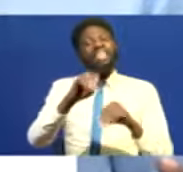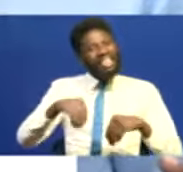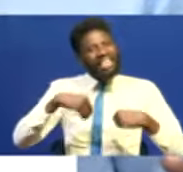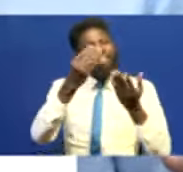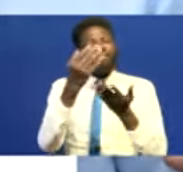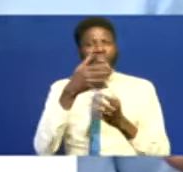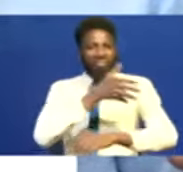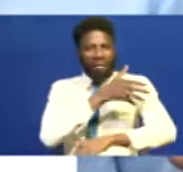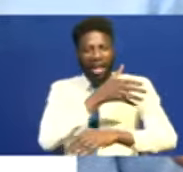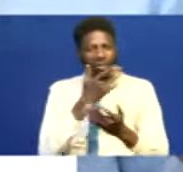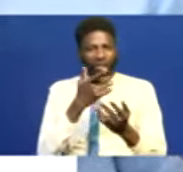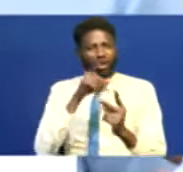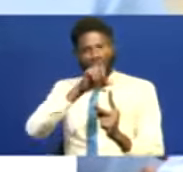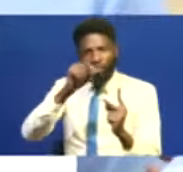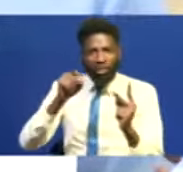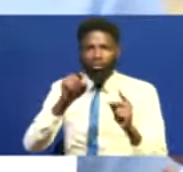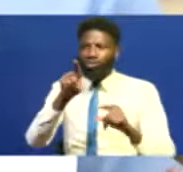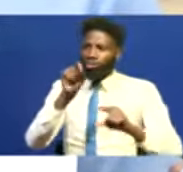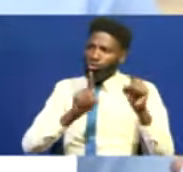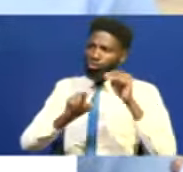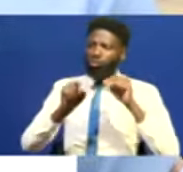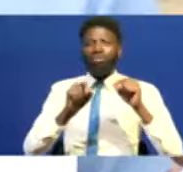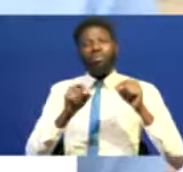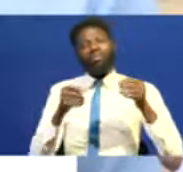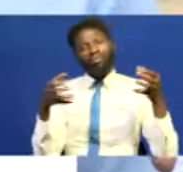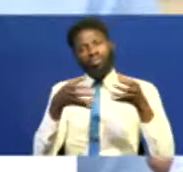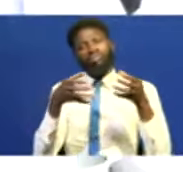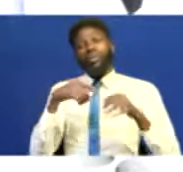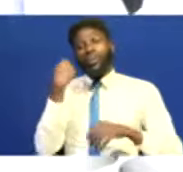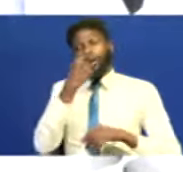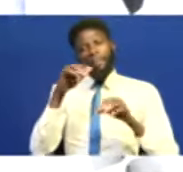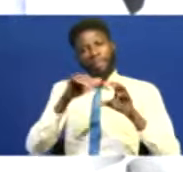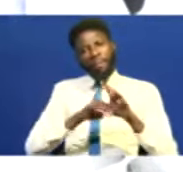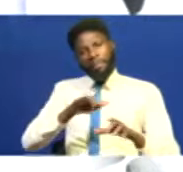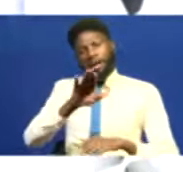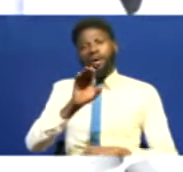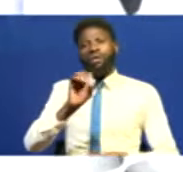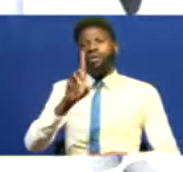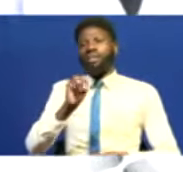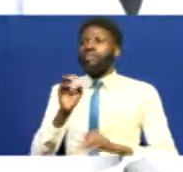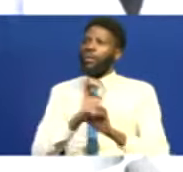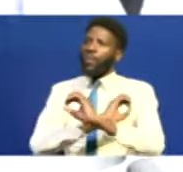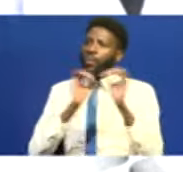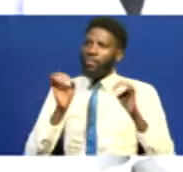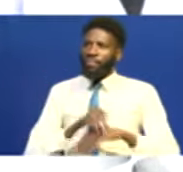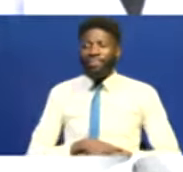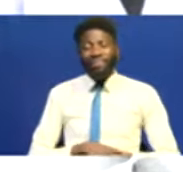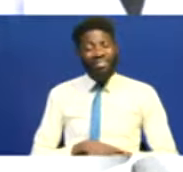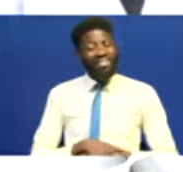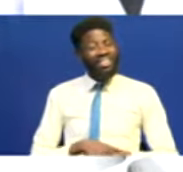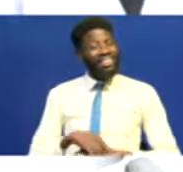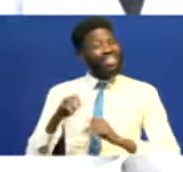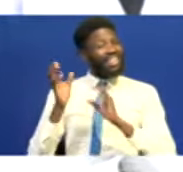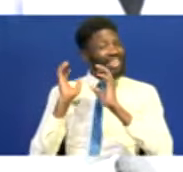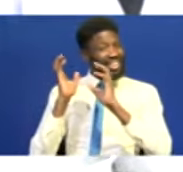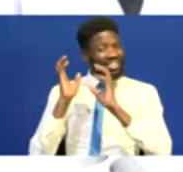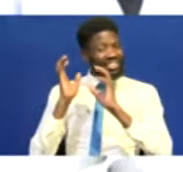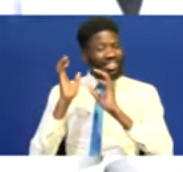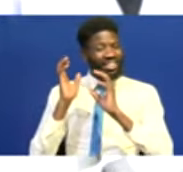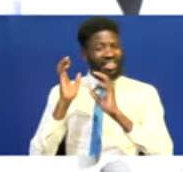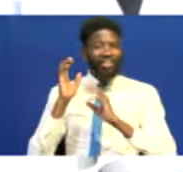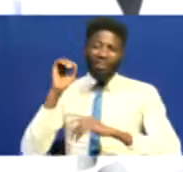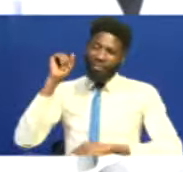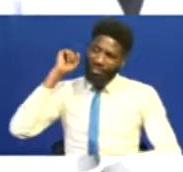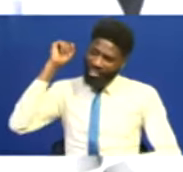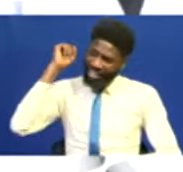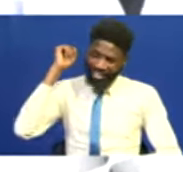uamuzi wa kuchagua. Anachagua watu wake ambao si wana ODM. Hapa Kilifi imekuwa ni mwawanyiko wa kisiasa. Na